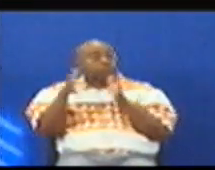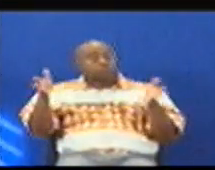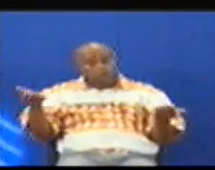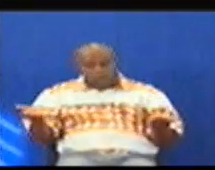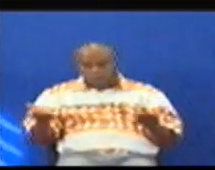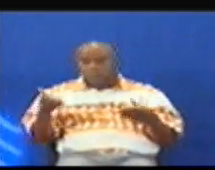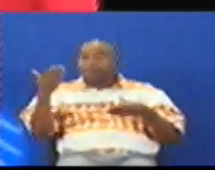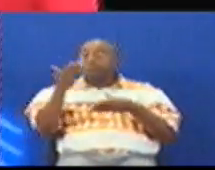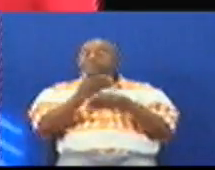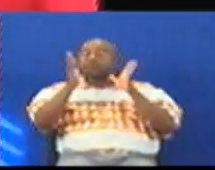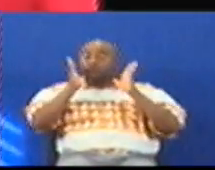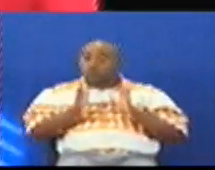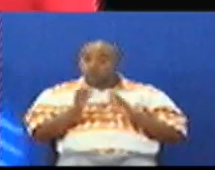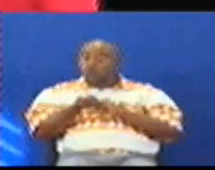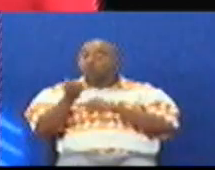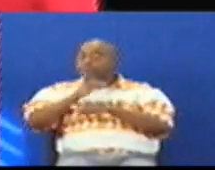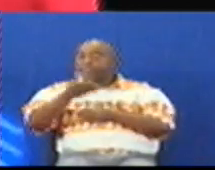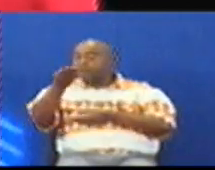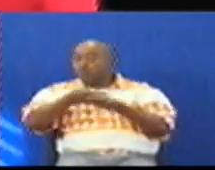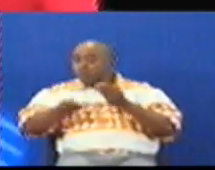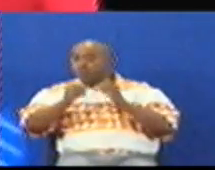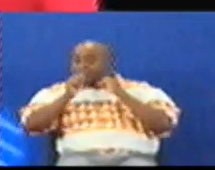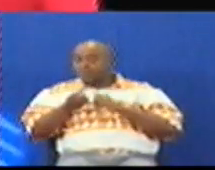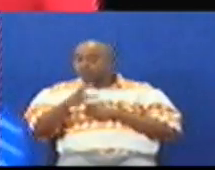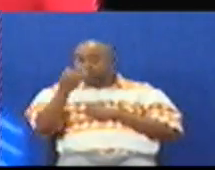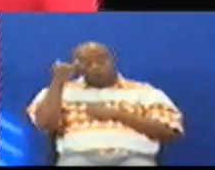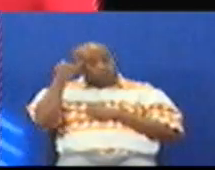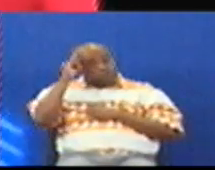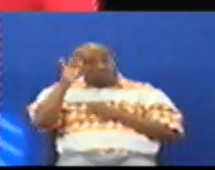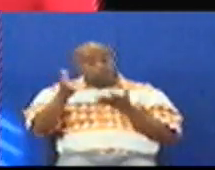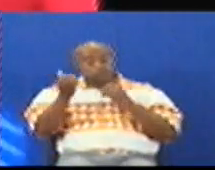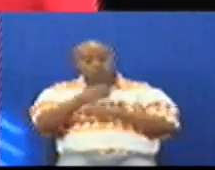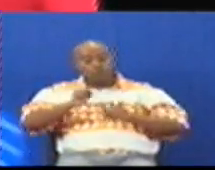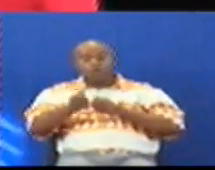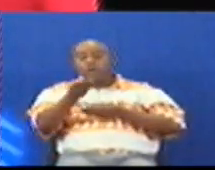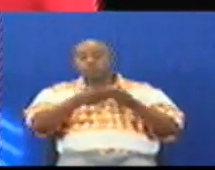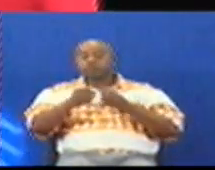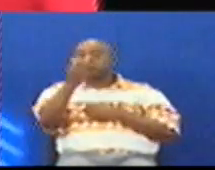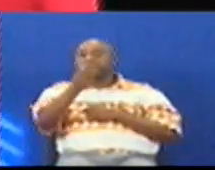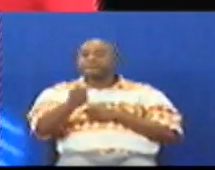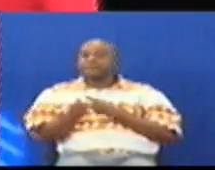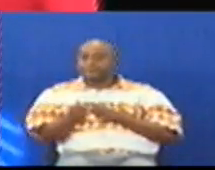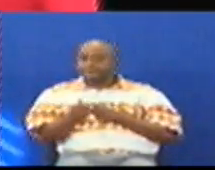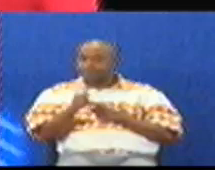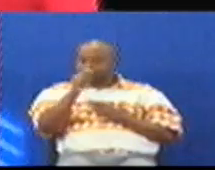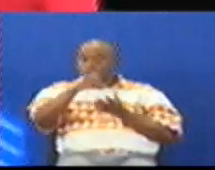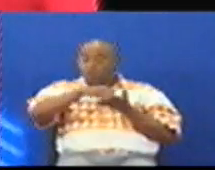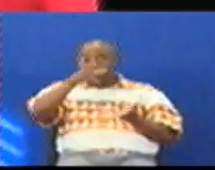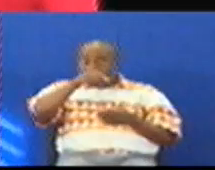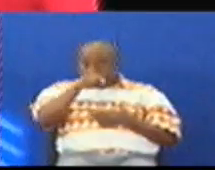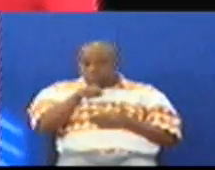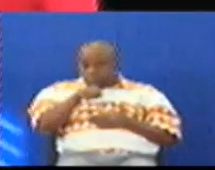kuu, wachumi wetu, tutoe ushauri wa namna ya kuweza kuokoa uchumi wa nchi kwa faida ya taifa letu katika crisis